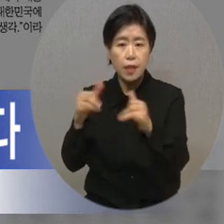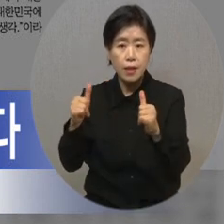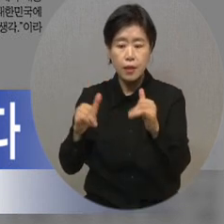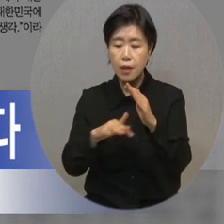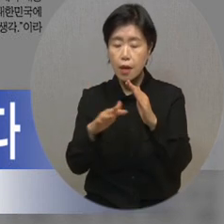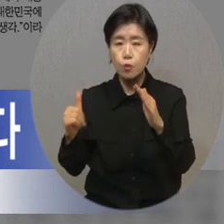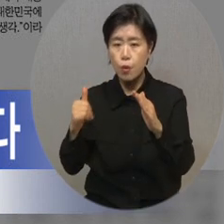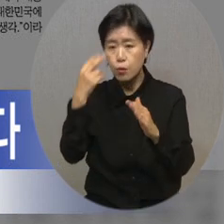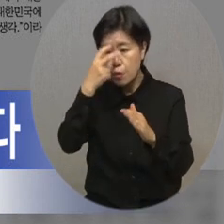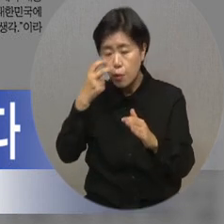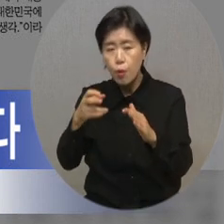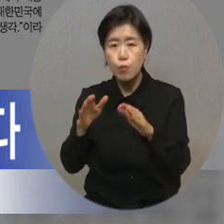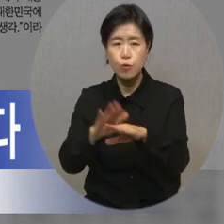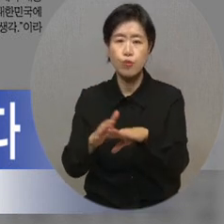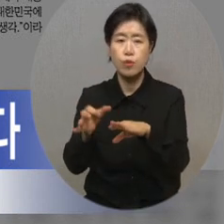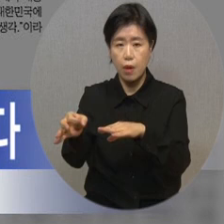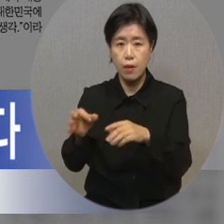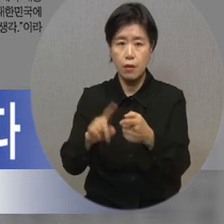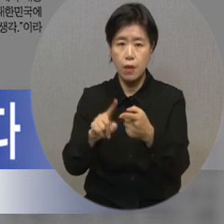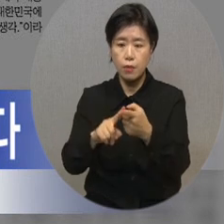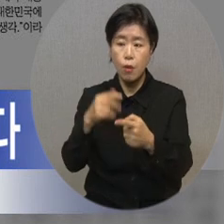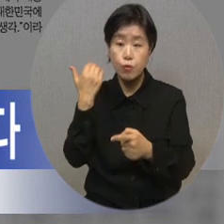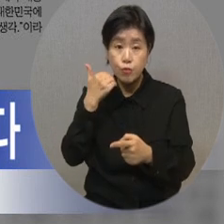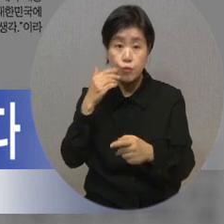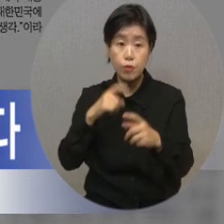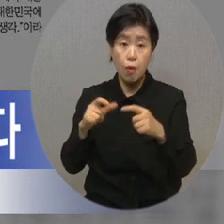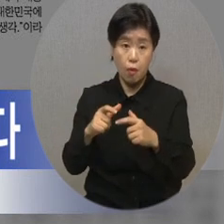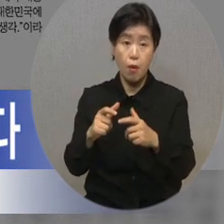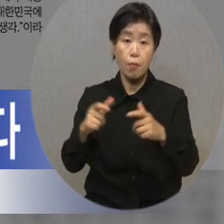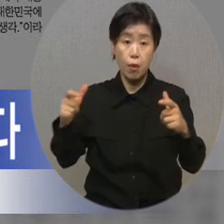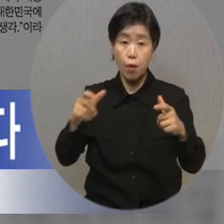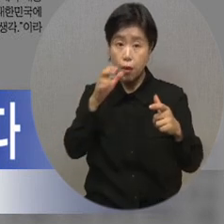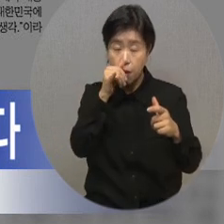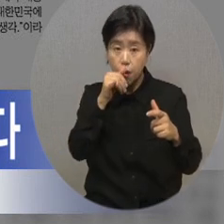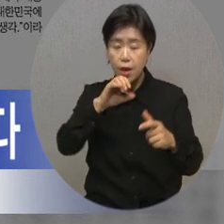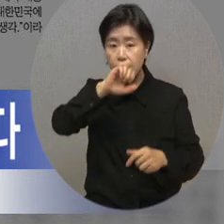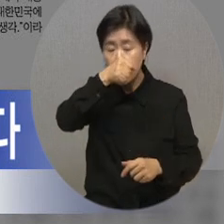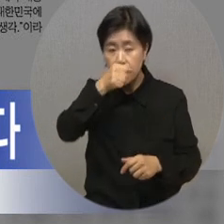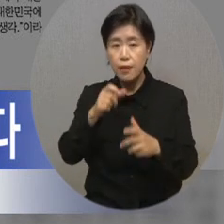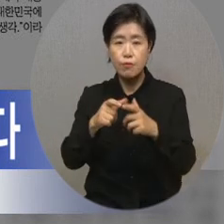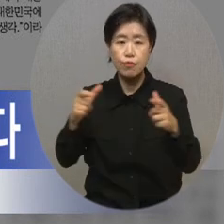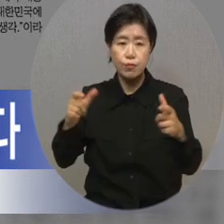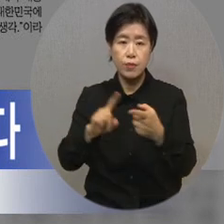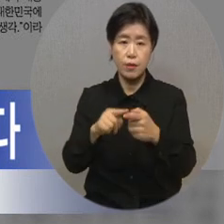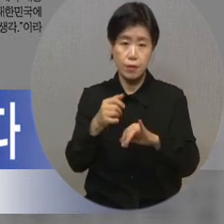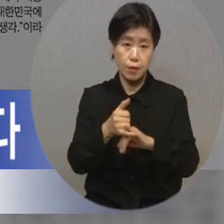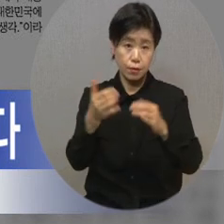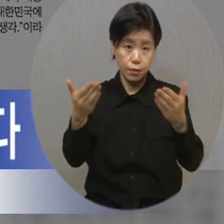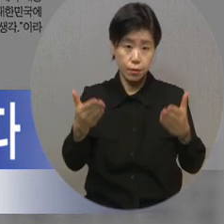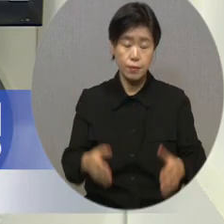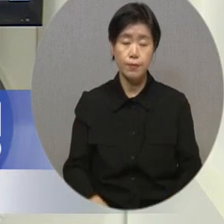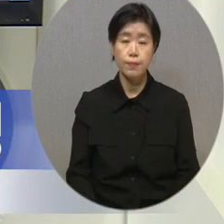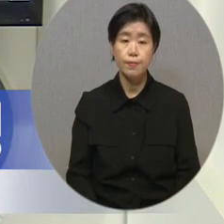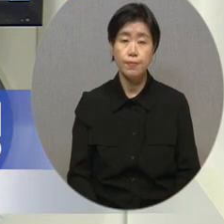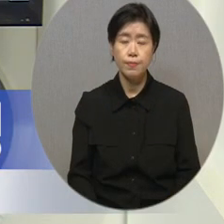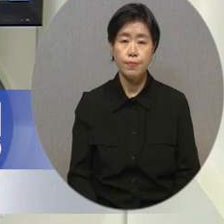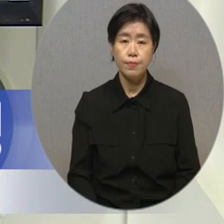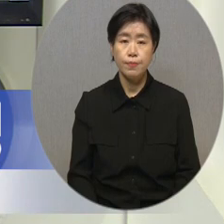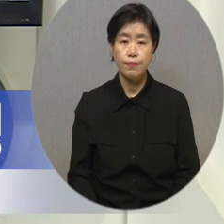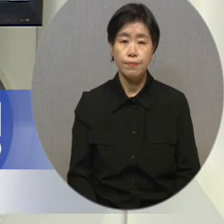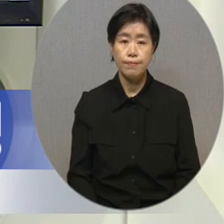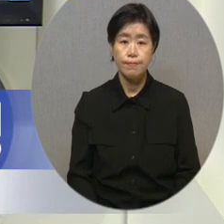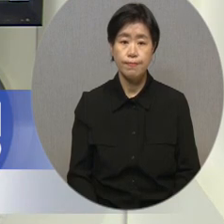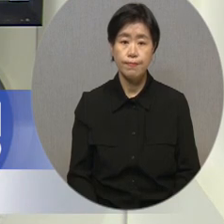대해서도 대상을 확대하고 지원 규모도 늘릴 수 있도록 노력하겠다고 밝혔습니다